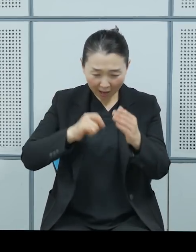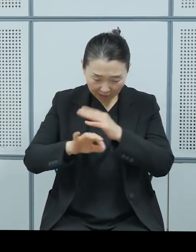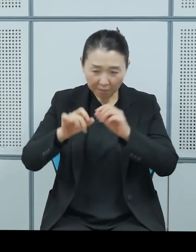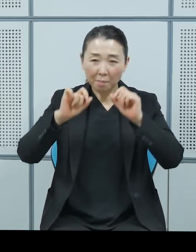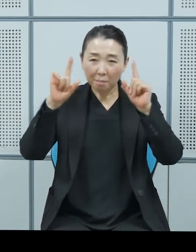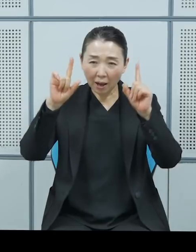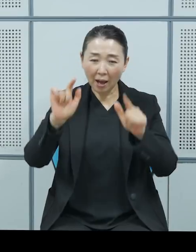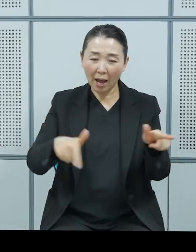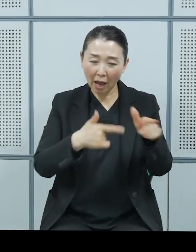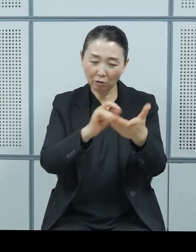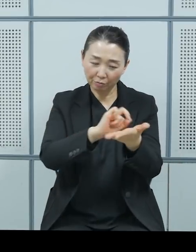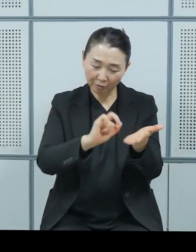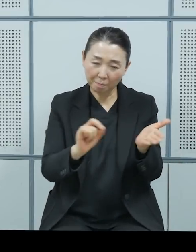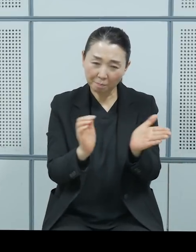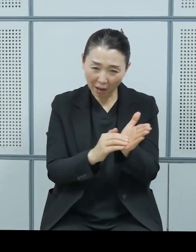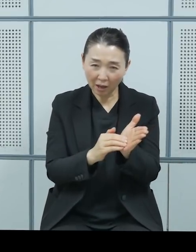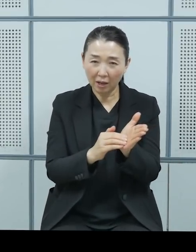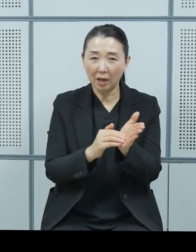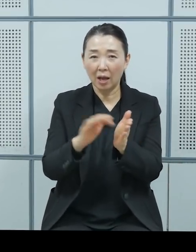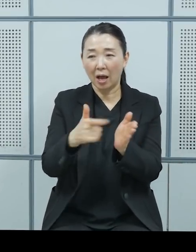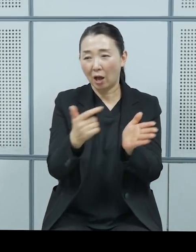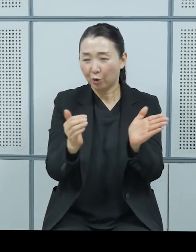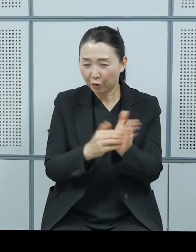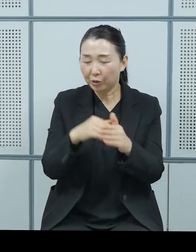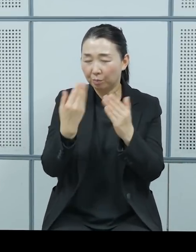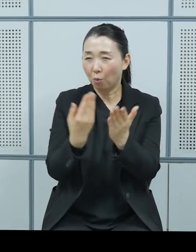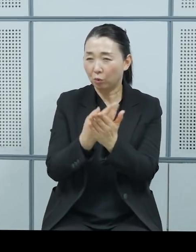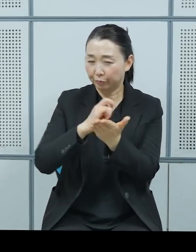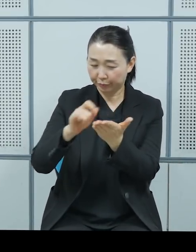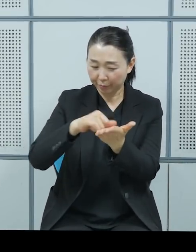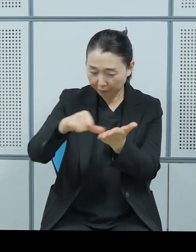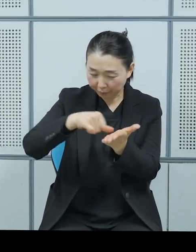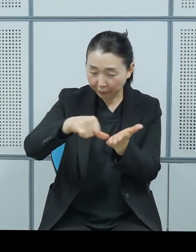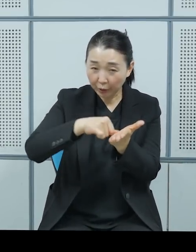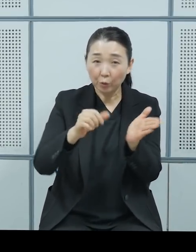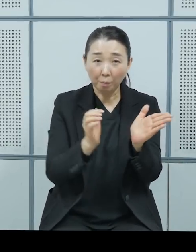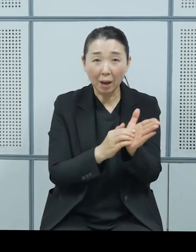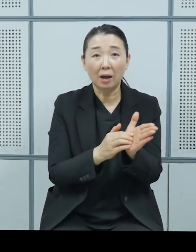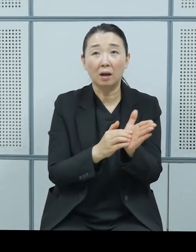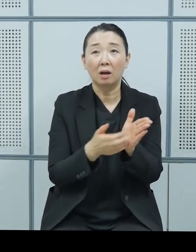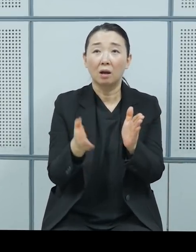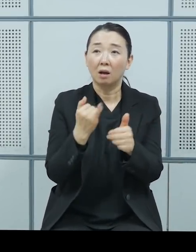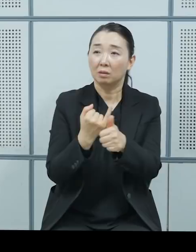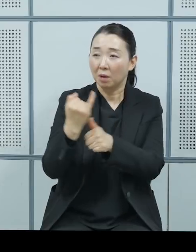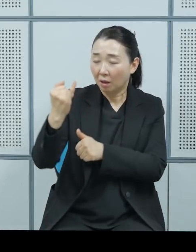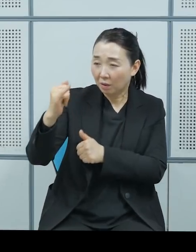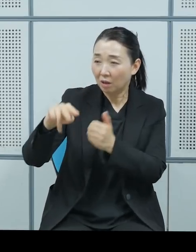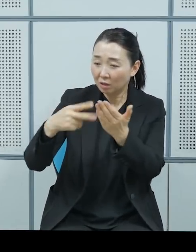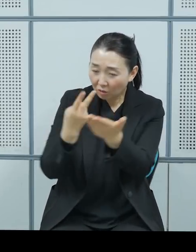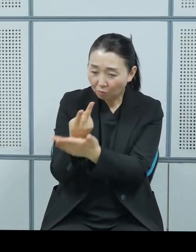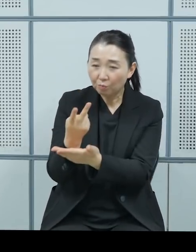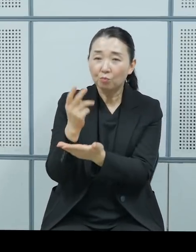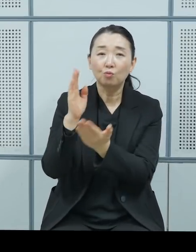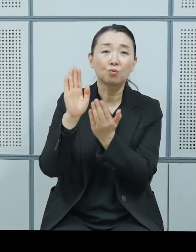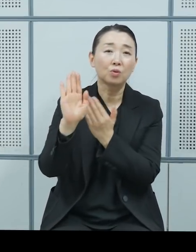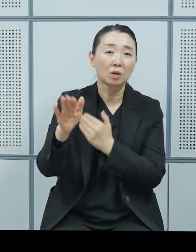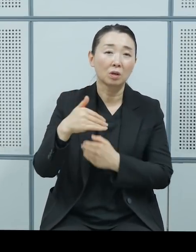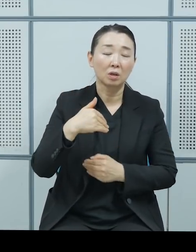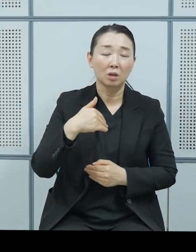이걸 하루 지나면 이제 하루 끝나면 이렇게 지워가고 이렇게 삶을 살았는데 네. 아내 탁 쓰러지고 난